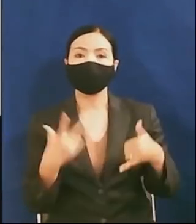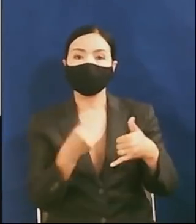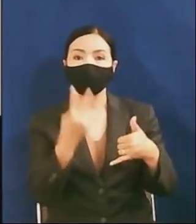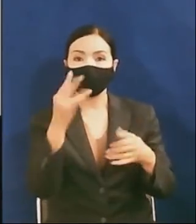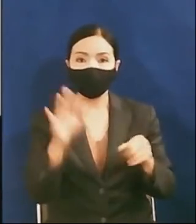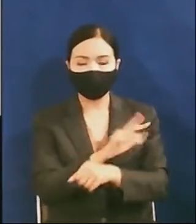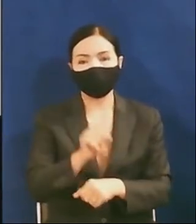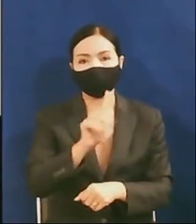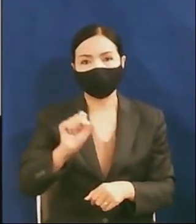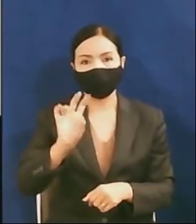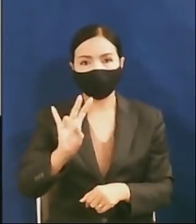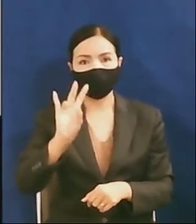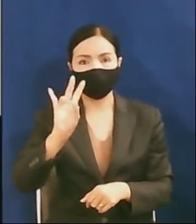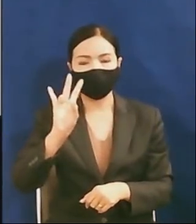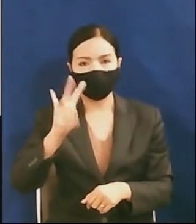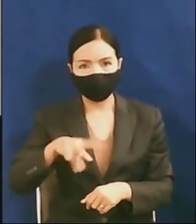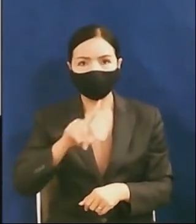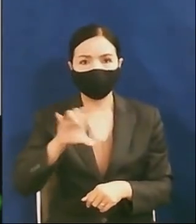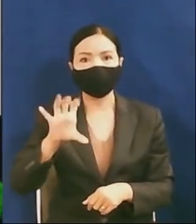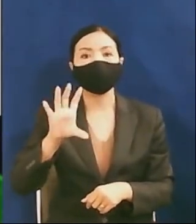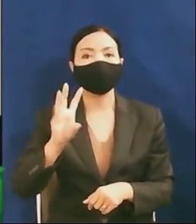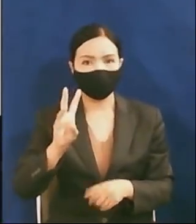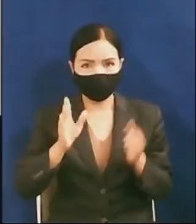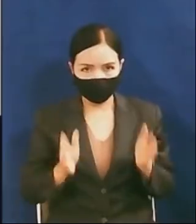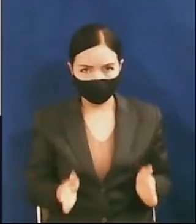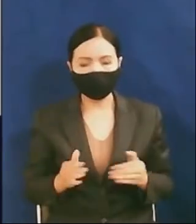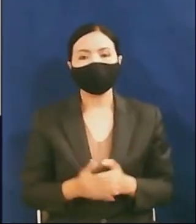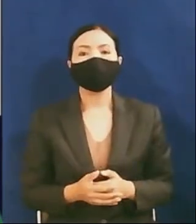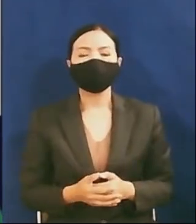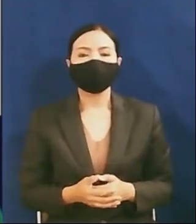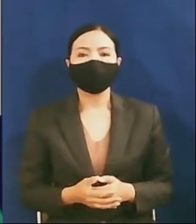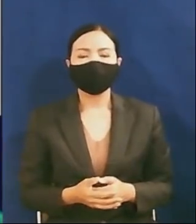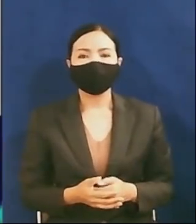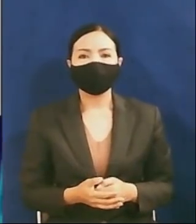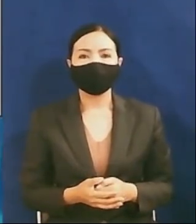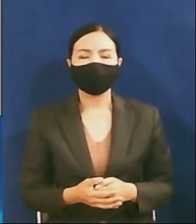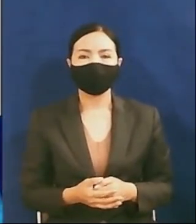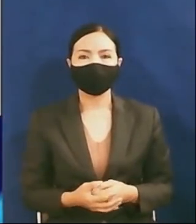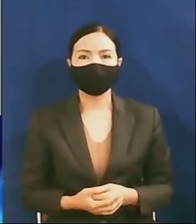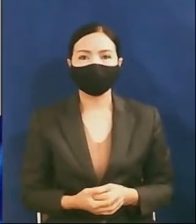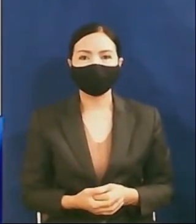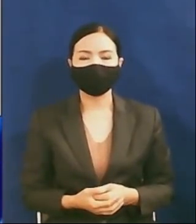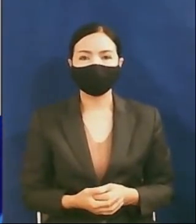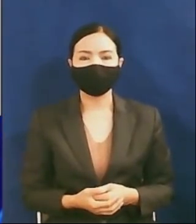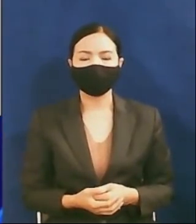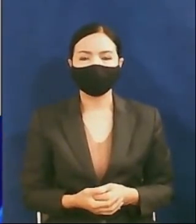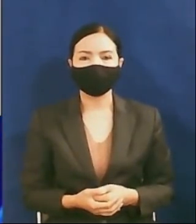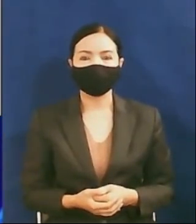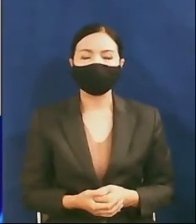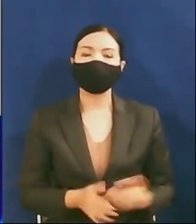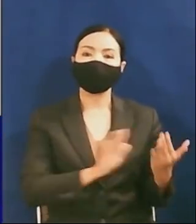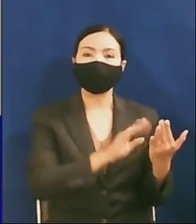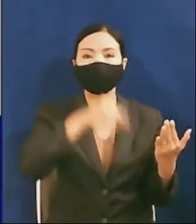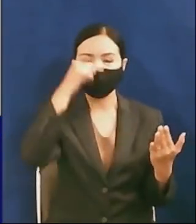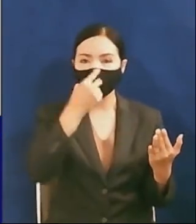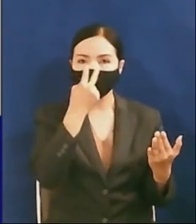มีอยู่ 107,106 รายนะครับก็เป็นส่วนที่ในส่วนของประเทศไทยนะ